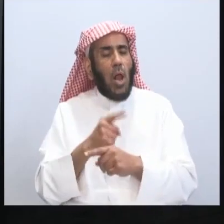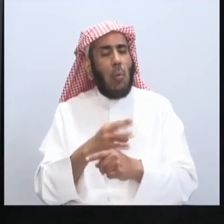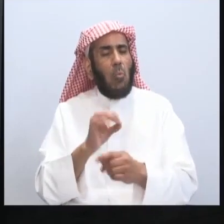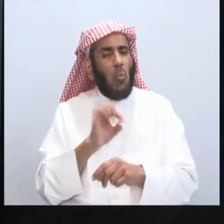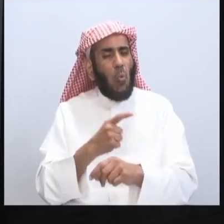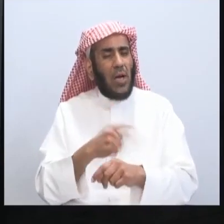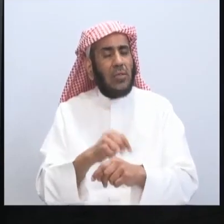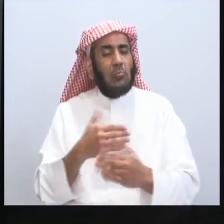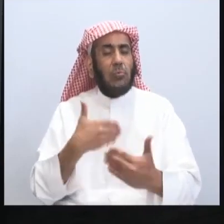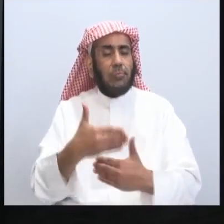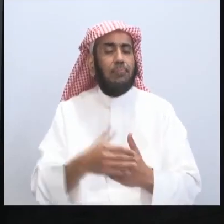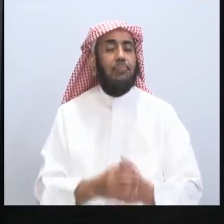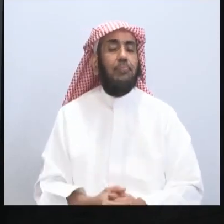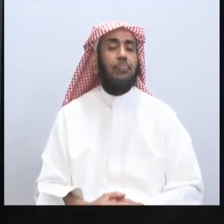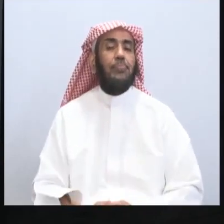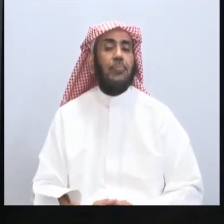ونرجع